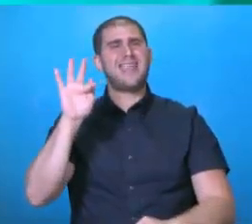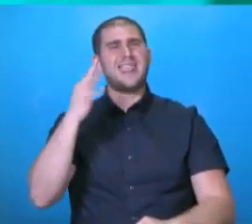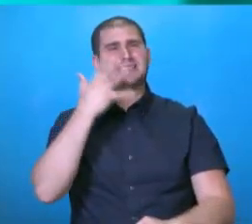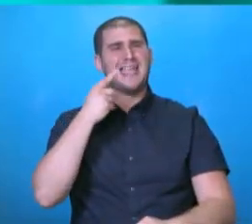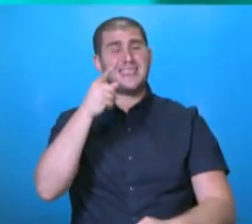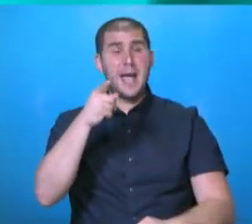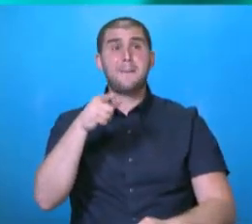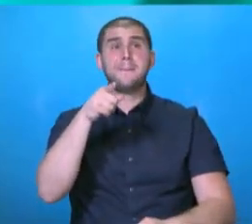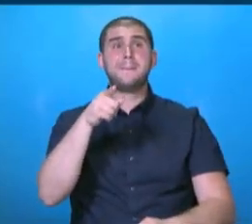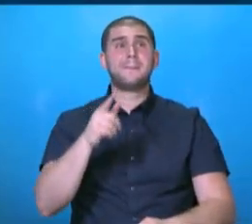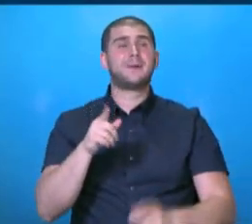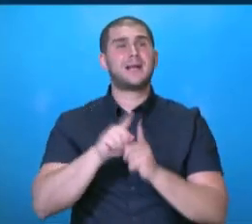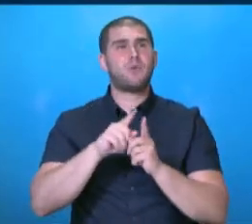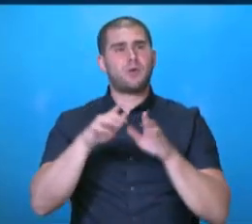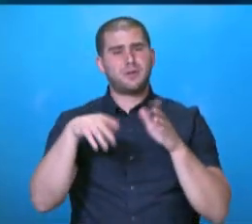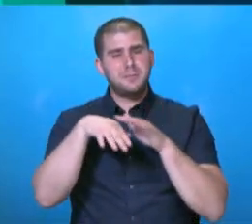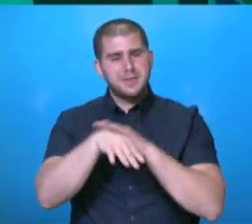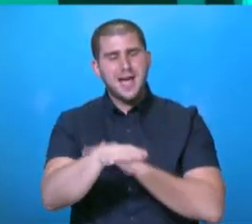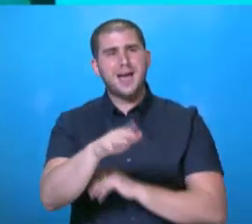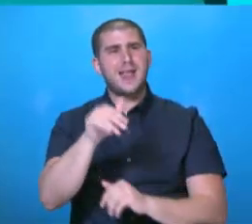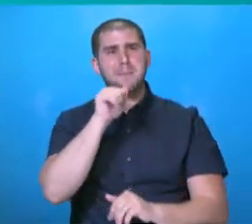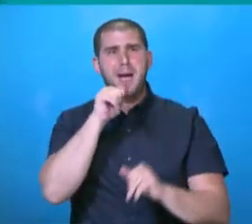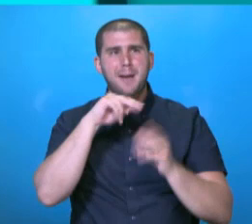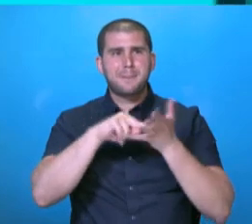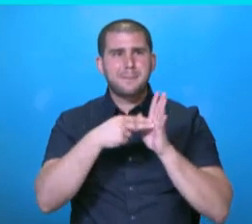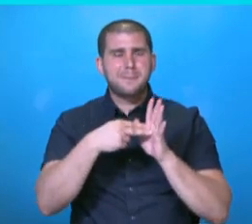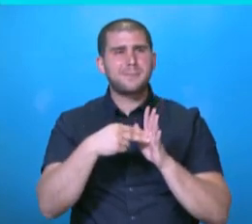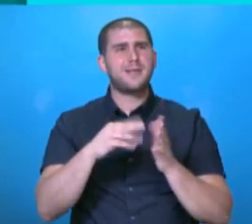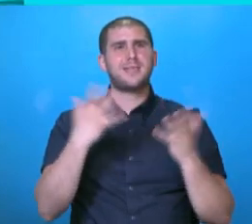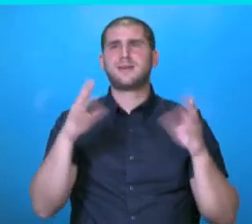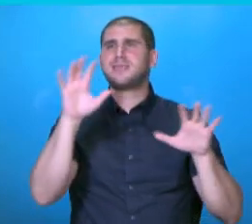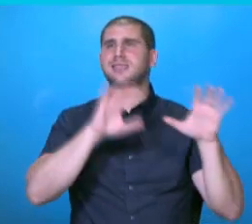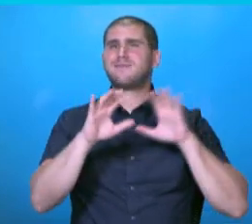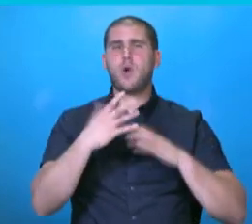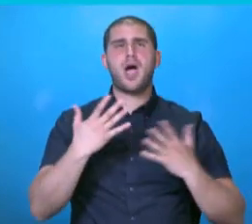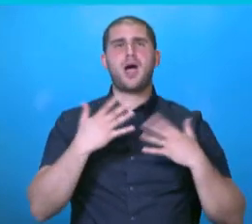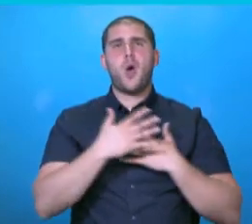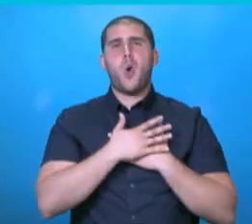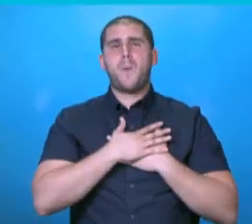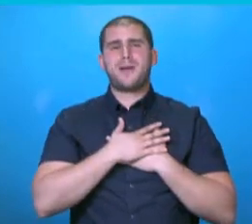בקתה שחדר השינה שלה נמצא מתחת למים, התפורה הרומנטית המושלמת.